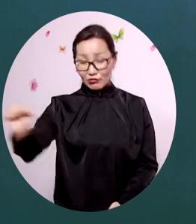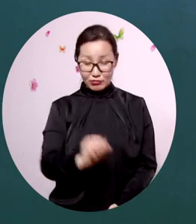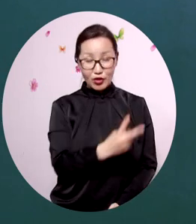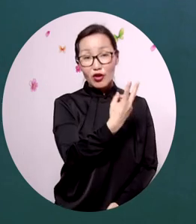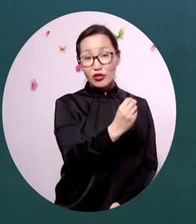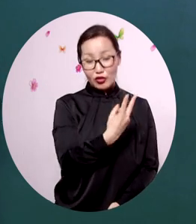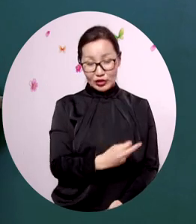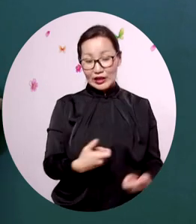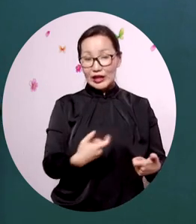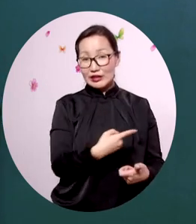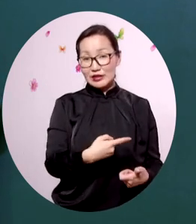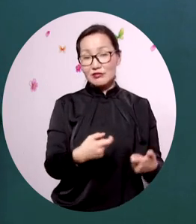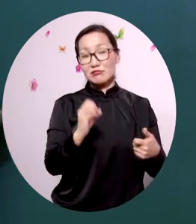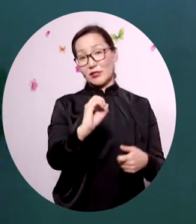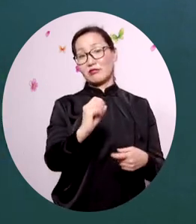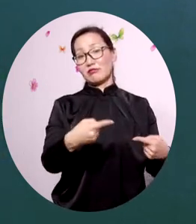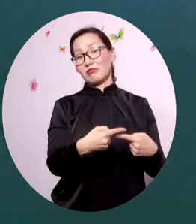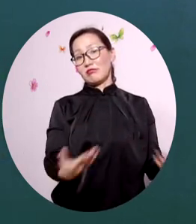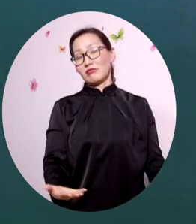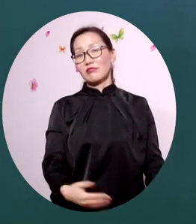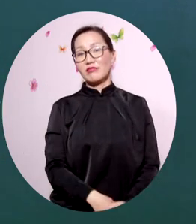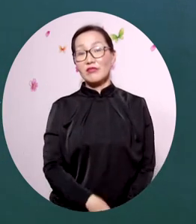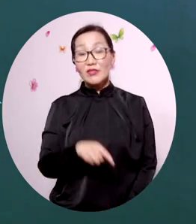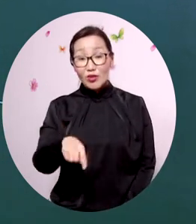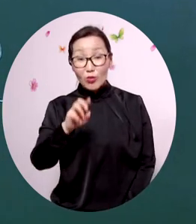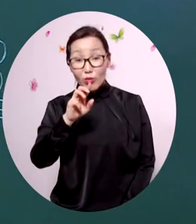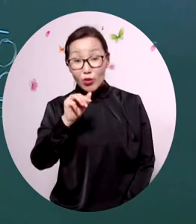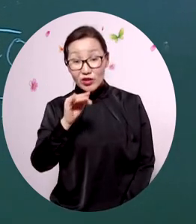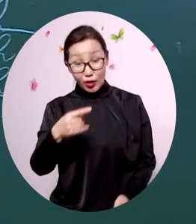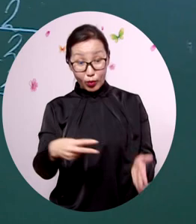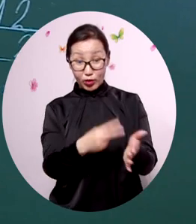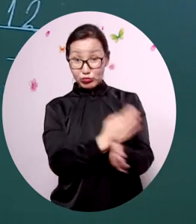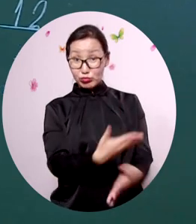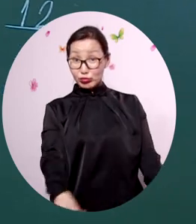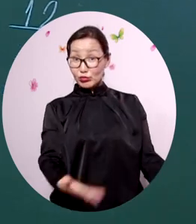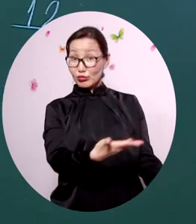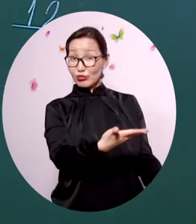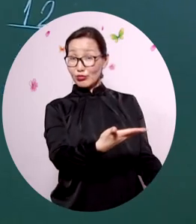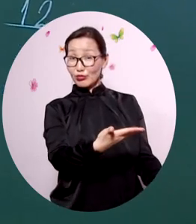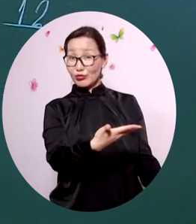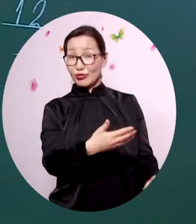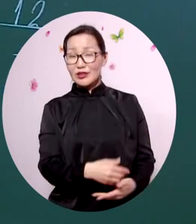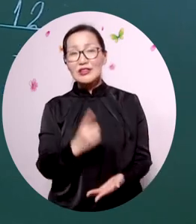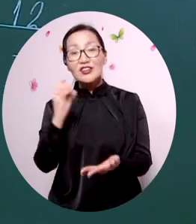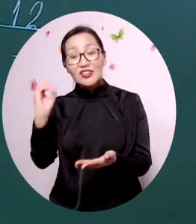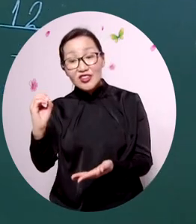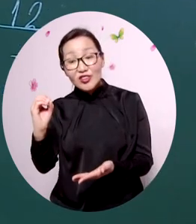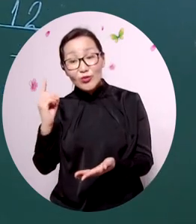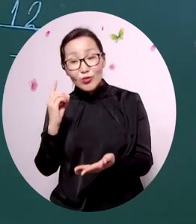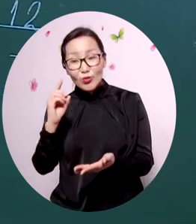20-с 20-ыг хасаад тэг. Тэгвэл энд хаа маань хуваагдчихлаа шүү дээ. Тэгвэл тэг